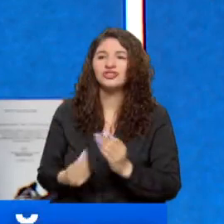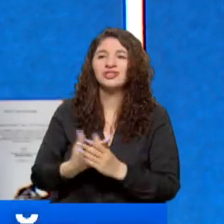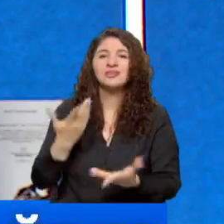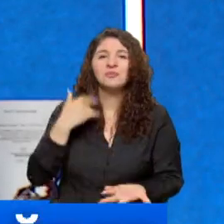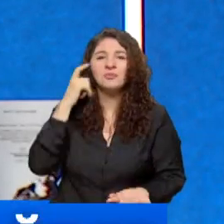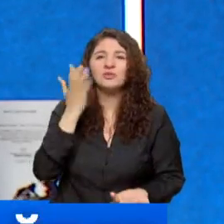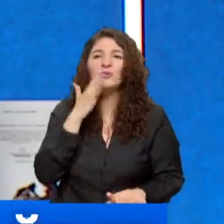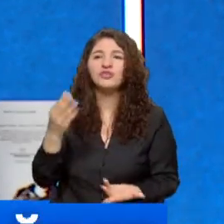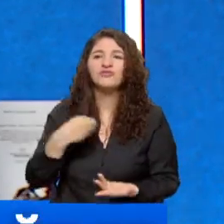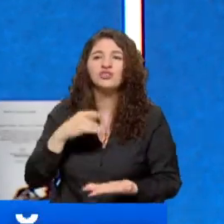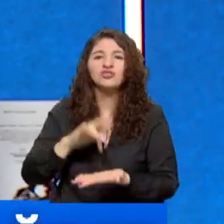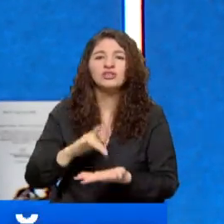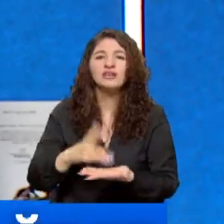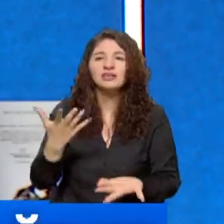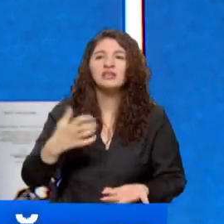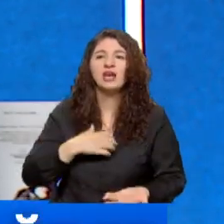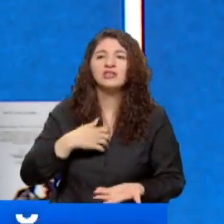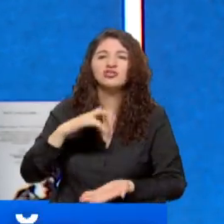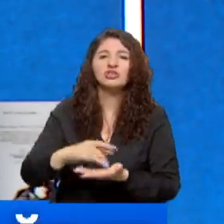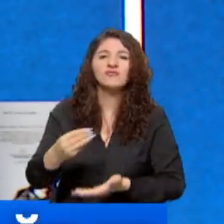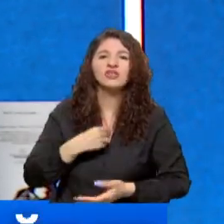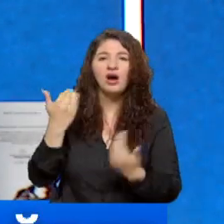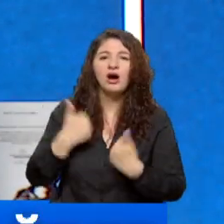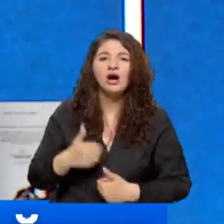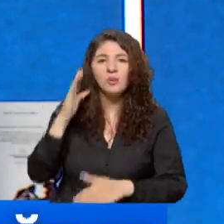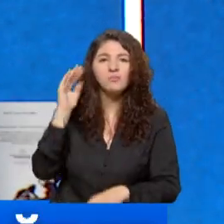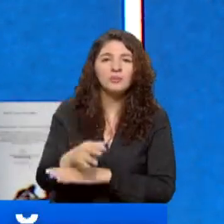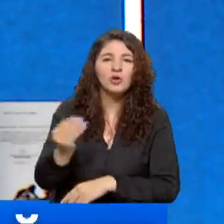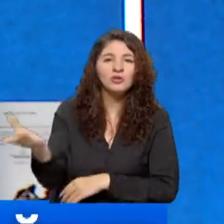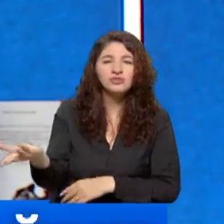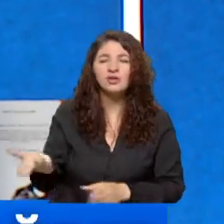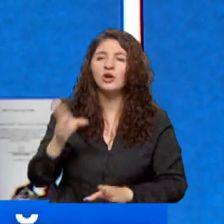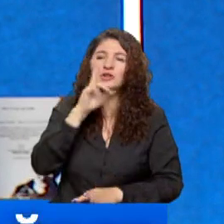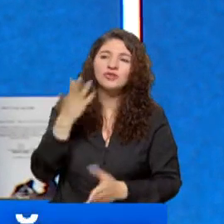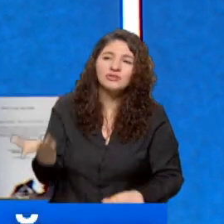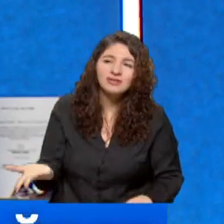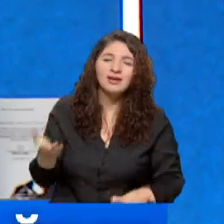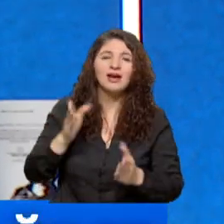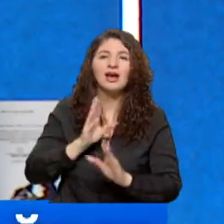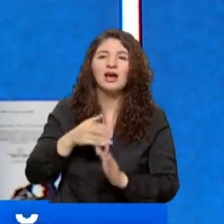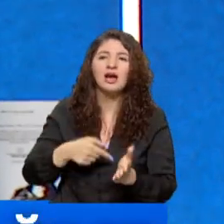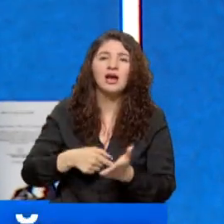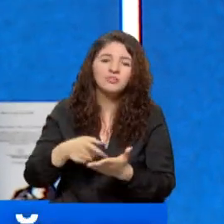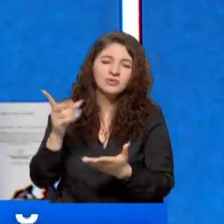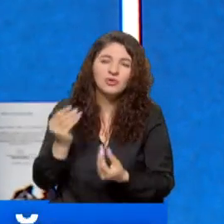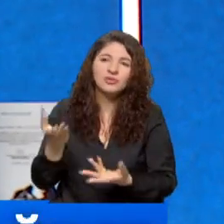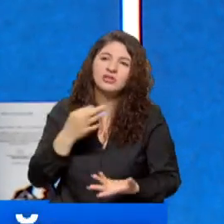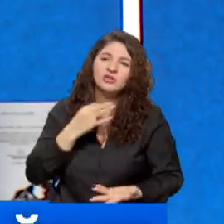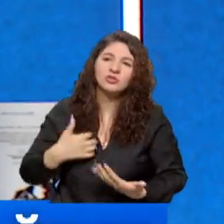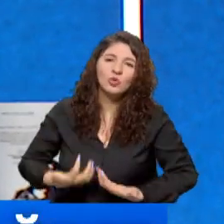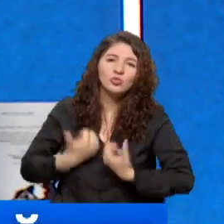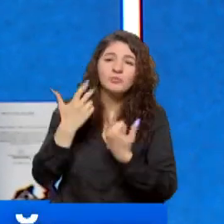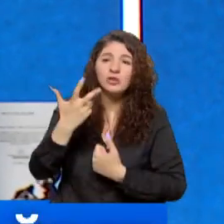Zaten bir mantığı yoktur verdikleri ceza neredeyse kendine ceza verecek duruma düştüler sonunda da gitti sağolsun